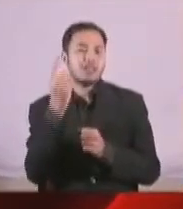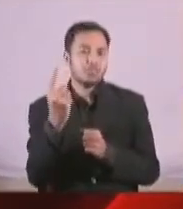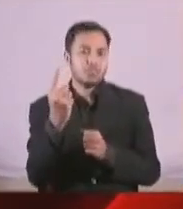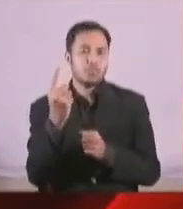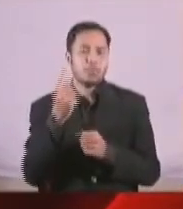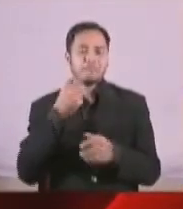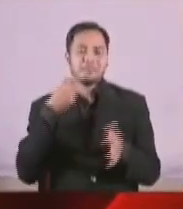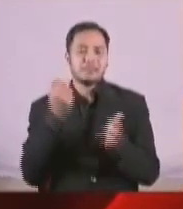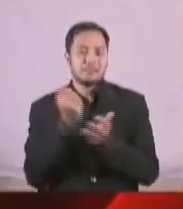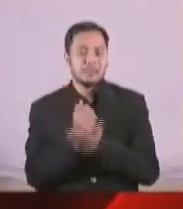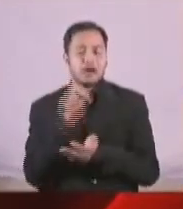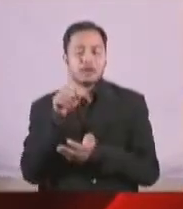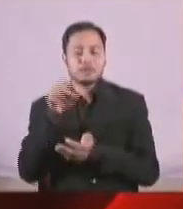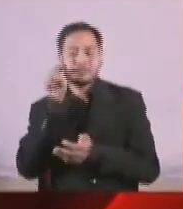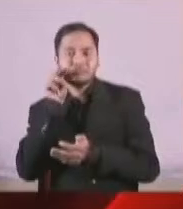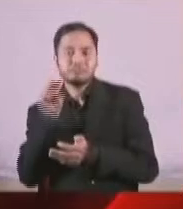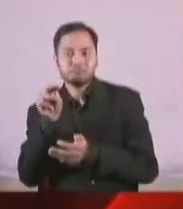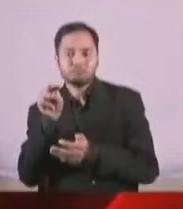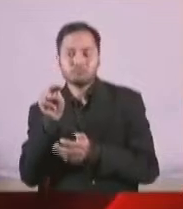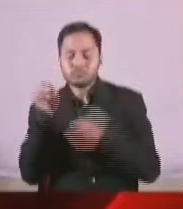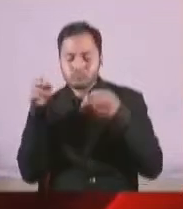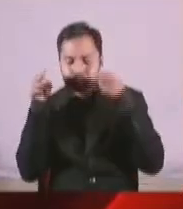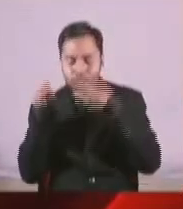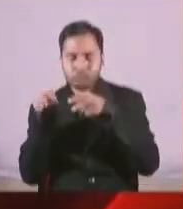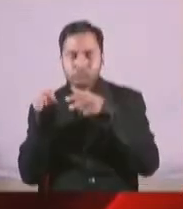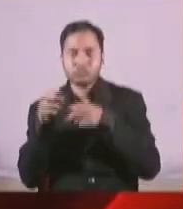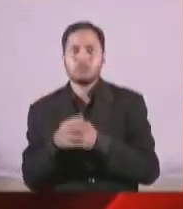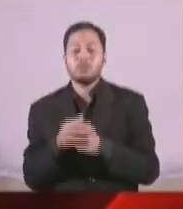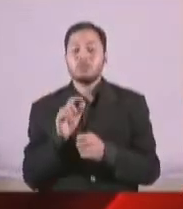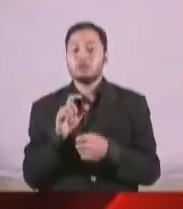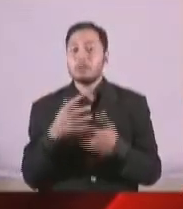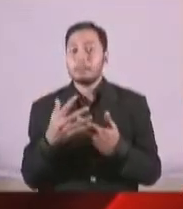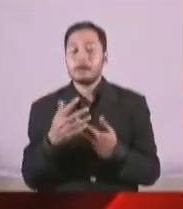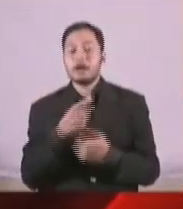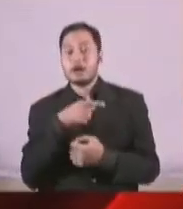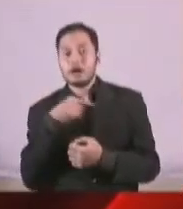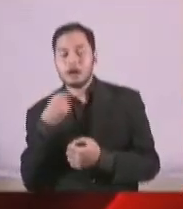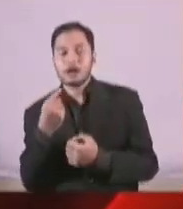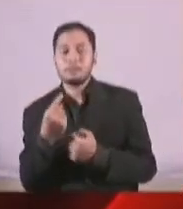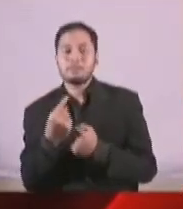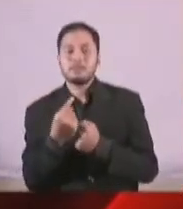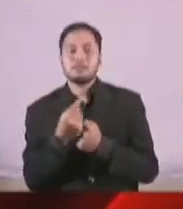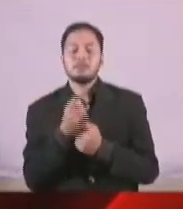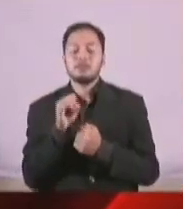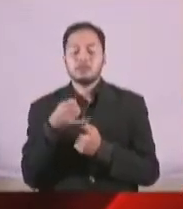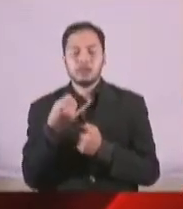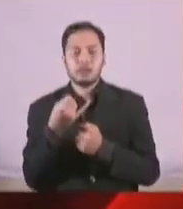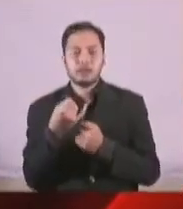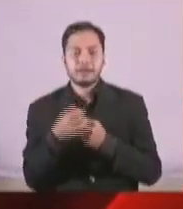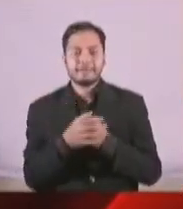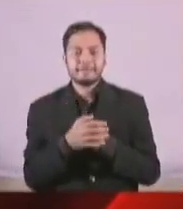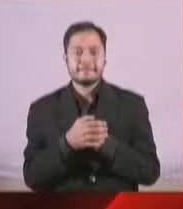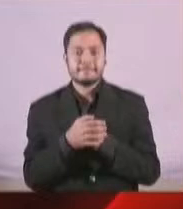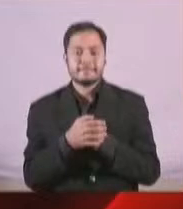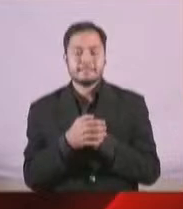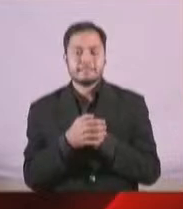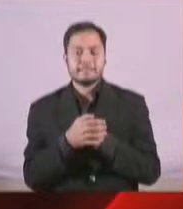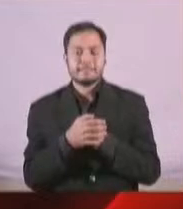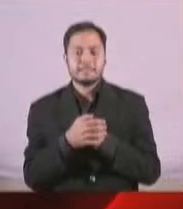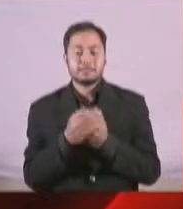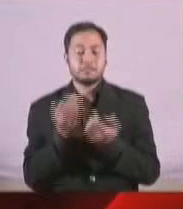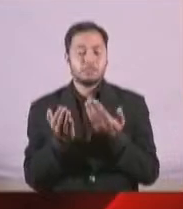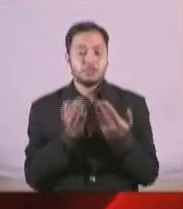kami menjadi salah satu yang akan kami utamakan. Kalau tadi disampaikan 20%, ini memang mandatory